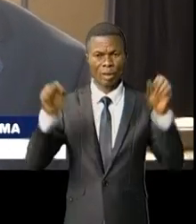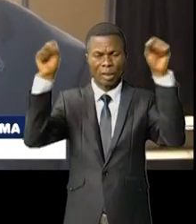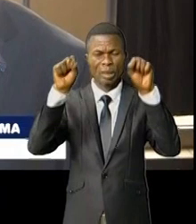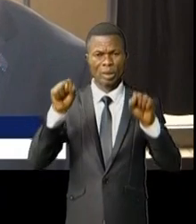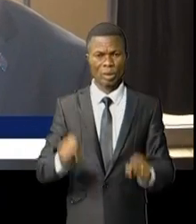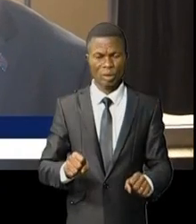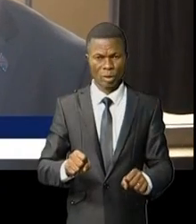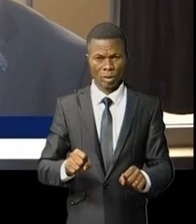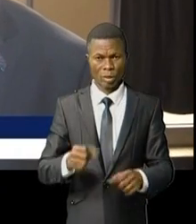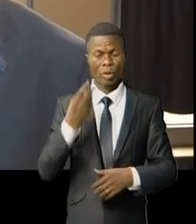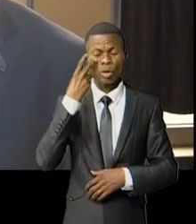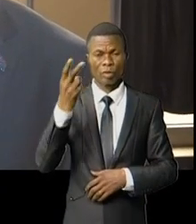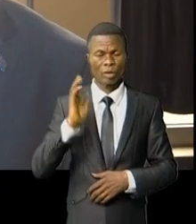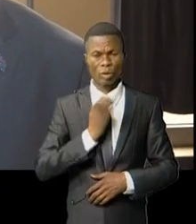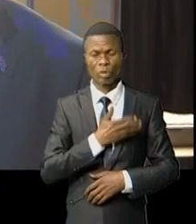de gestion de la République.